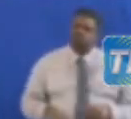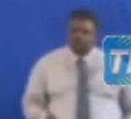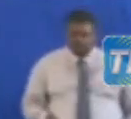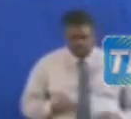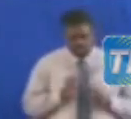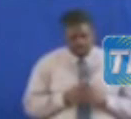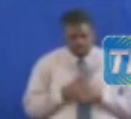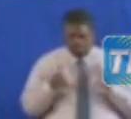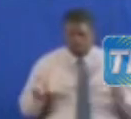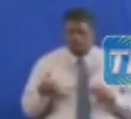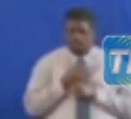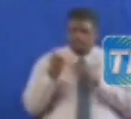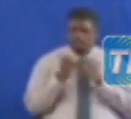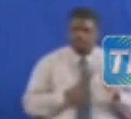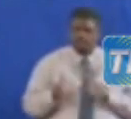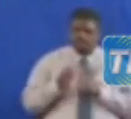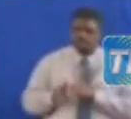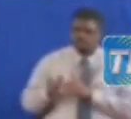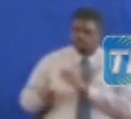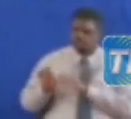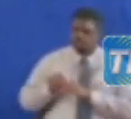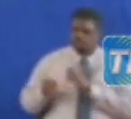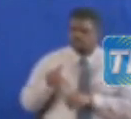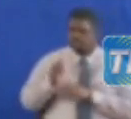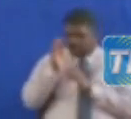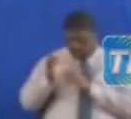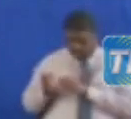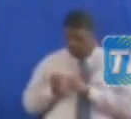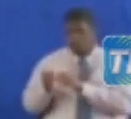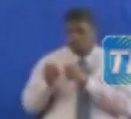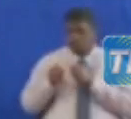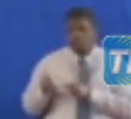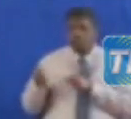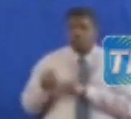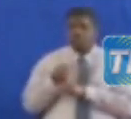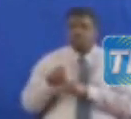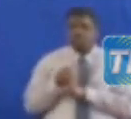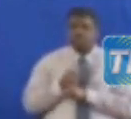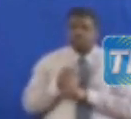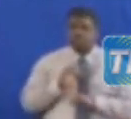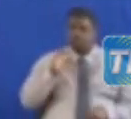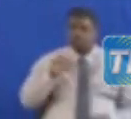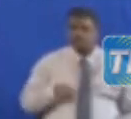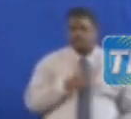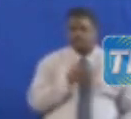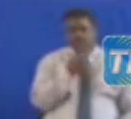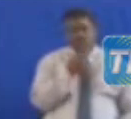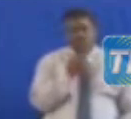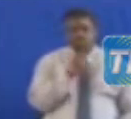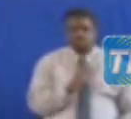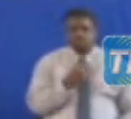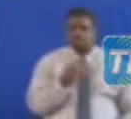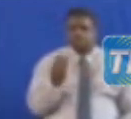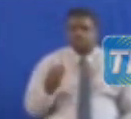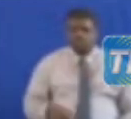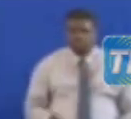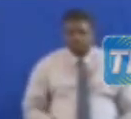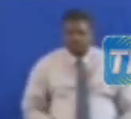kubwa zaidi kufanya maandalizi ya uchaguzi wa serikali za mitaa unaotarajiwa kufanyika mwaka